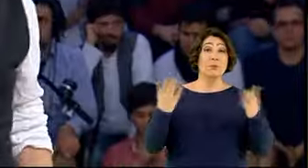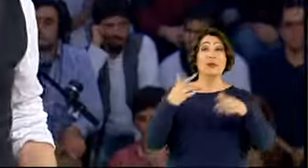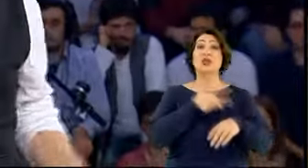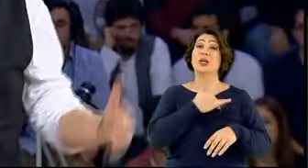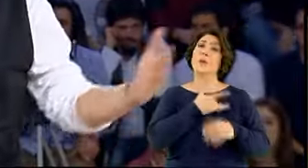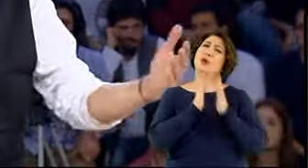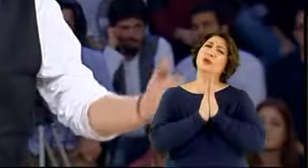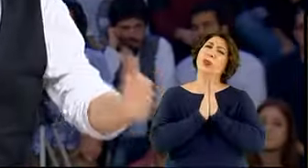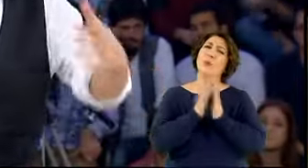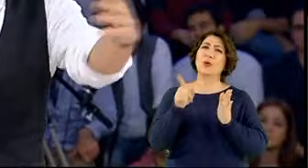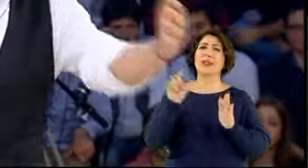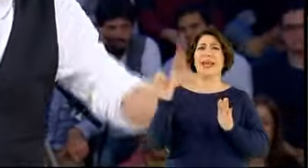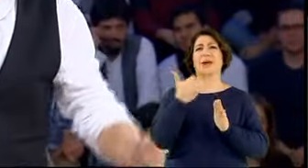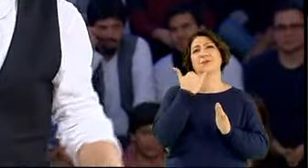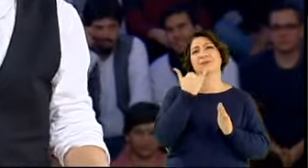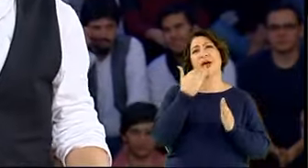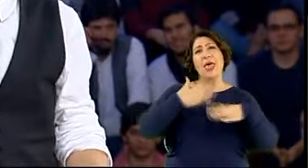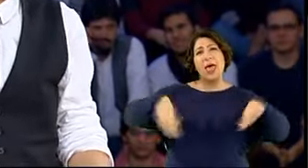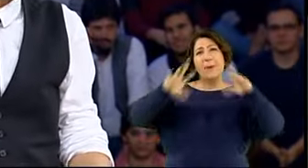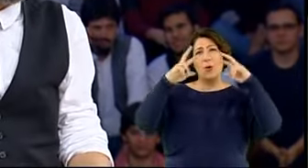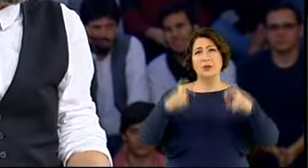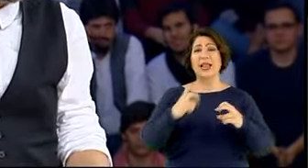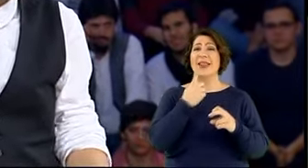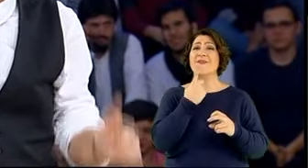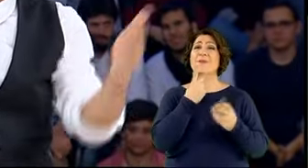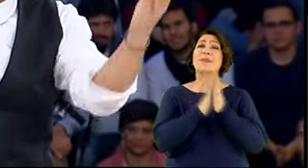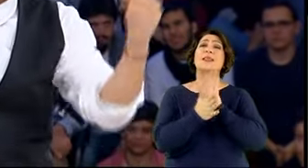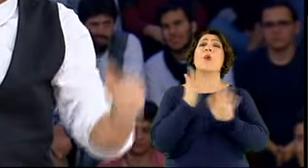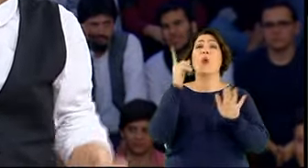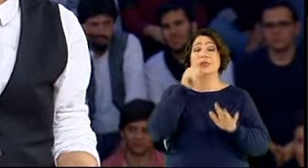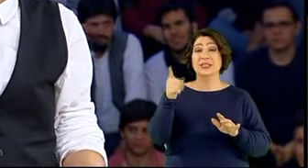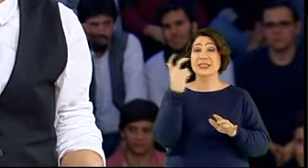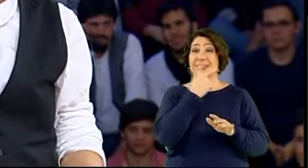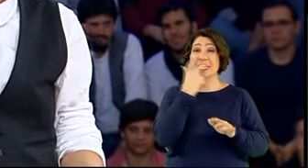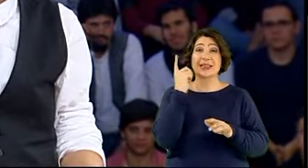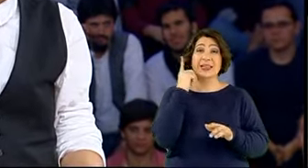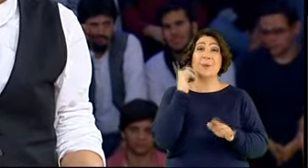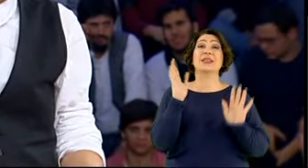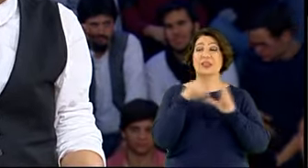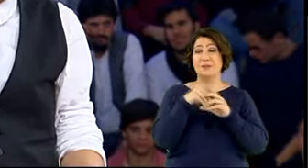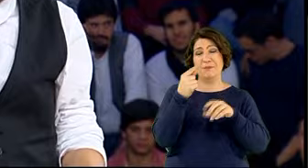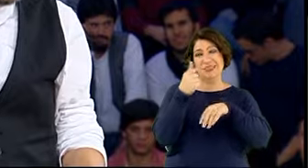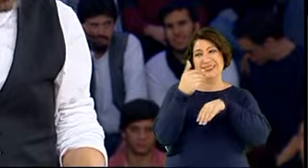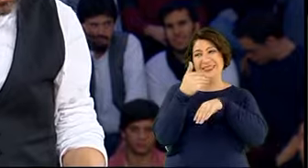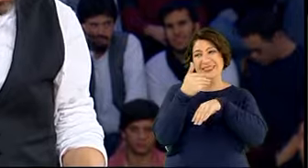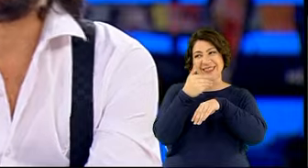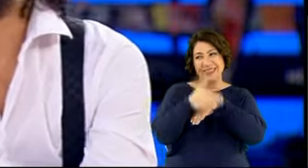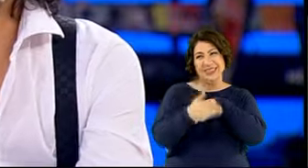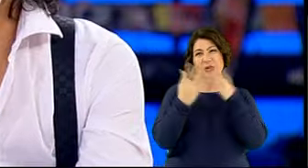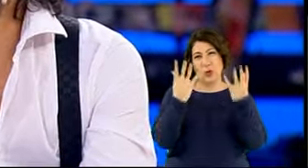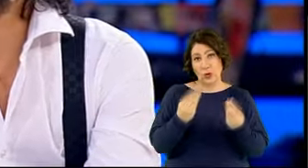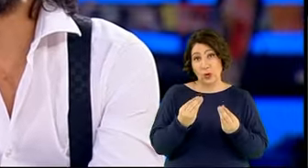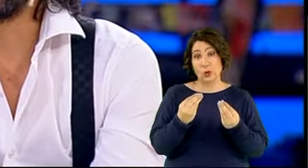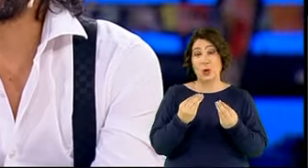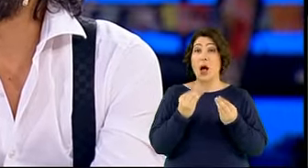Fettahcığım, özür diliyorum. Bu kadar değerli konuklar hep birlikte oturunca laf bitmiyor. Dolayısıyla senin şarkılarını dinlemek için birazcık